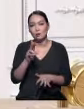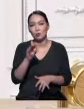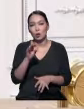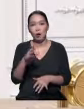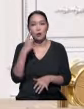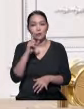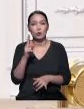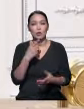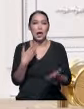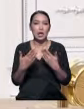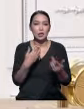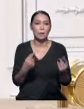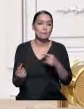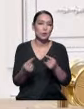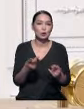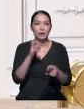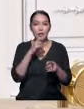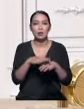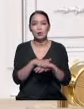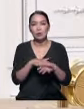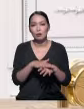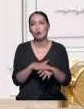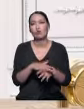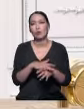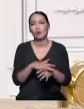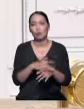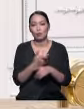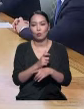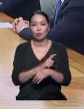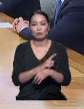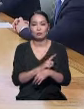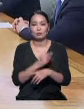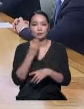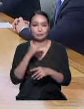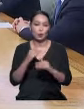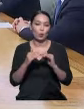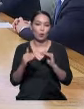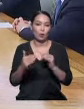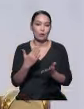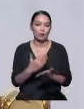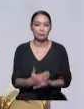что отношения между двумя странами достигли беспрецедентного уровня.